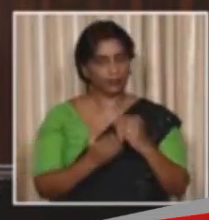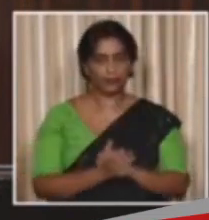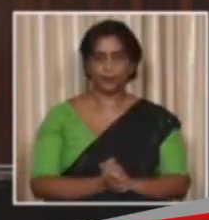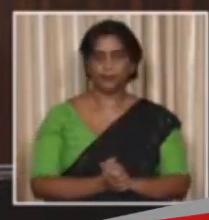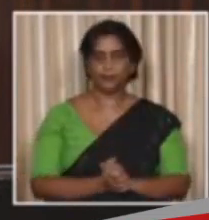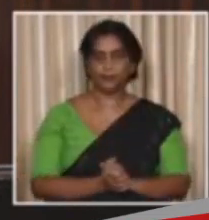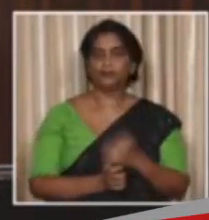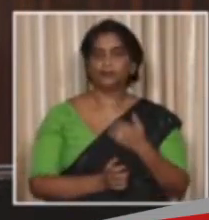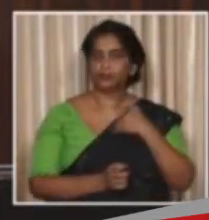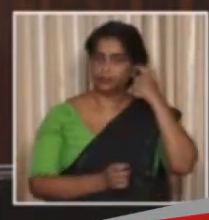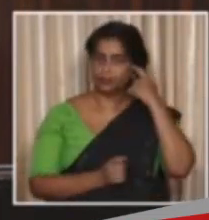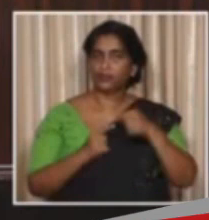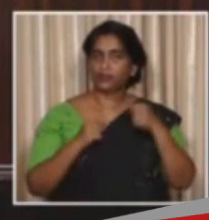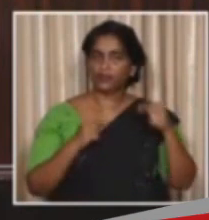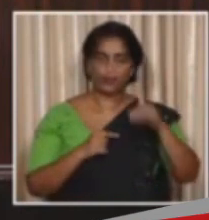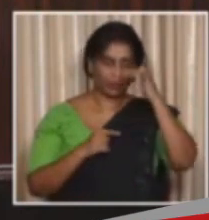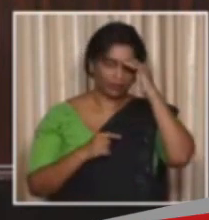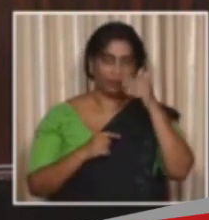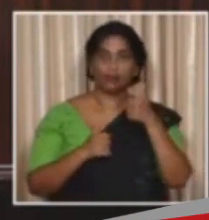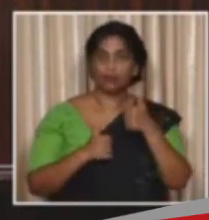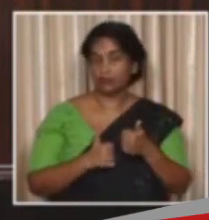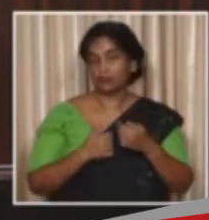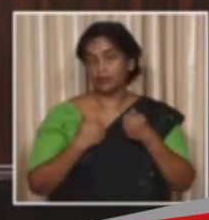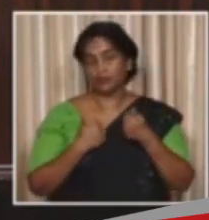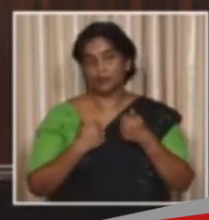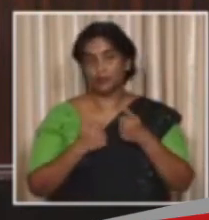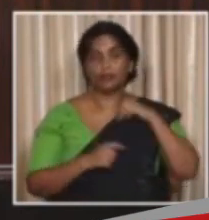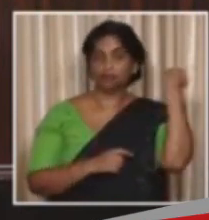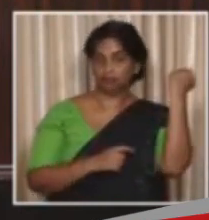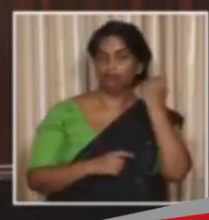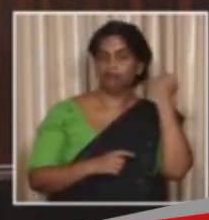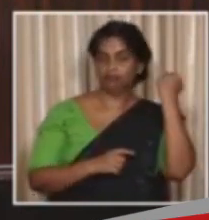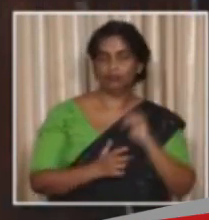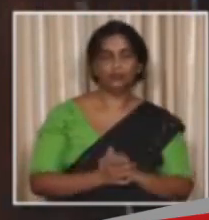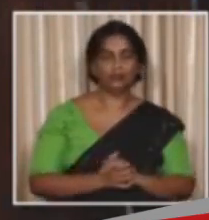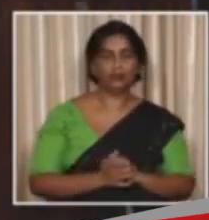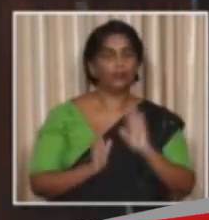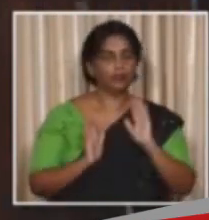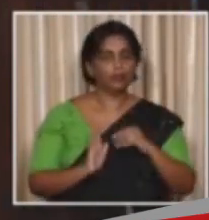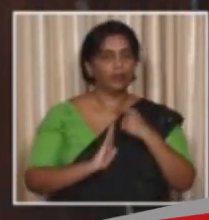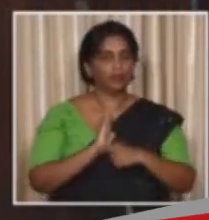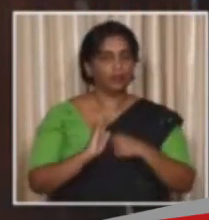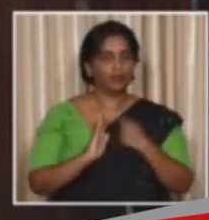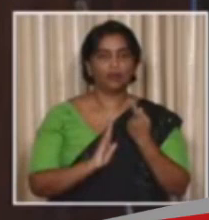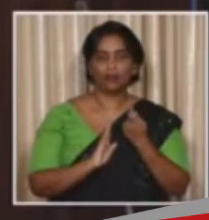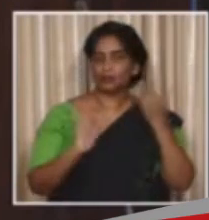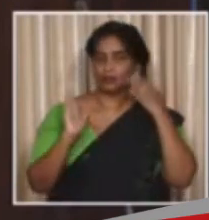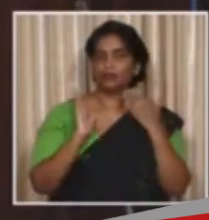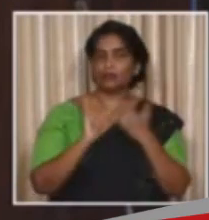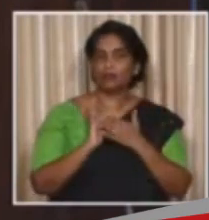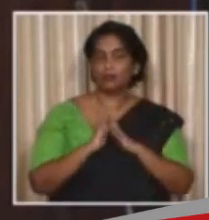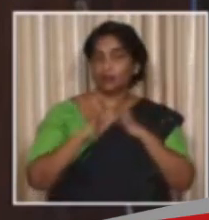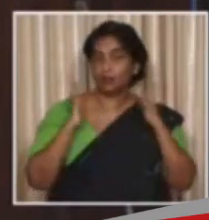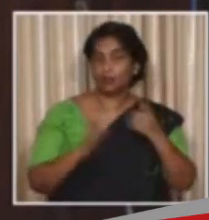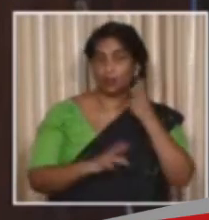ස්තුතිවන්ත වෙනවා මම හිතුවා විපක්ෂ නායකතුමා ඉතාමත් අරබර කතාවක් කරයි කියලා හැබැයි මුළු රටේ ආර්ථිකයේ පිළිබඳව